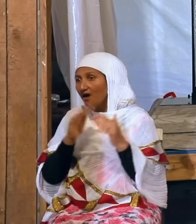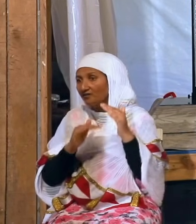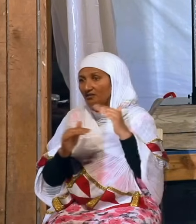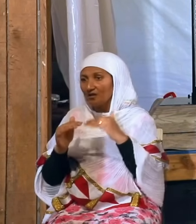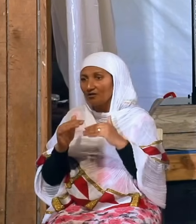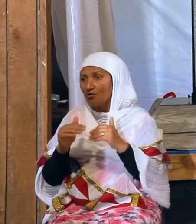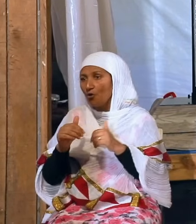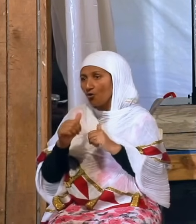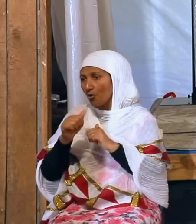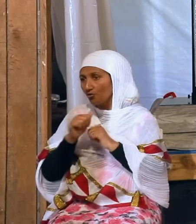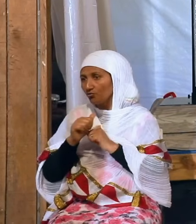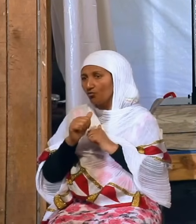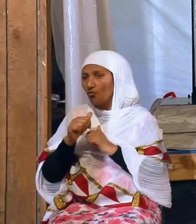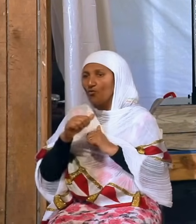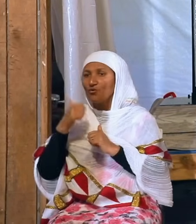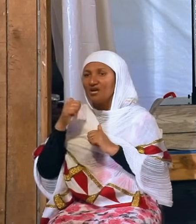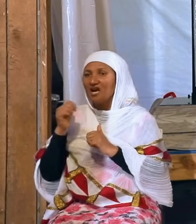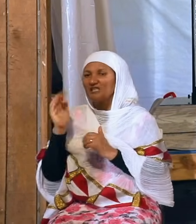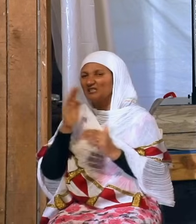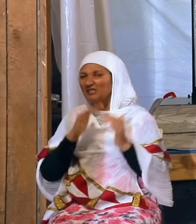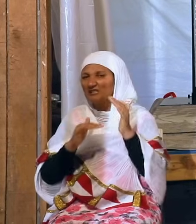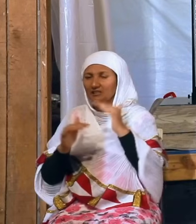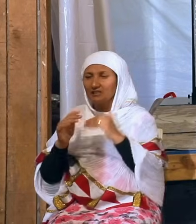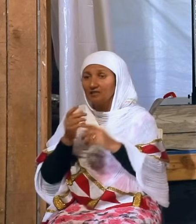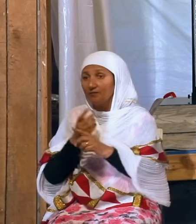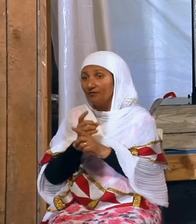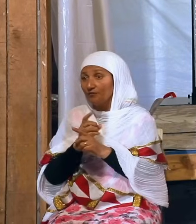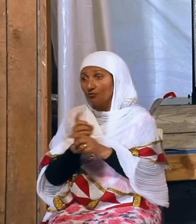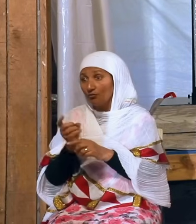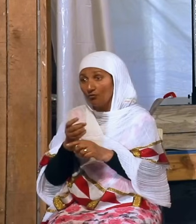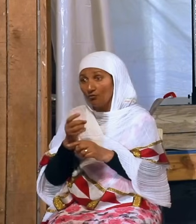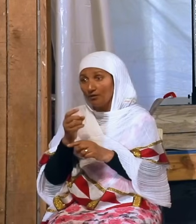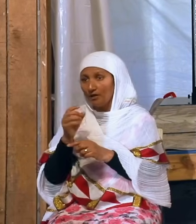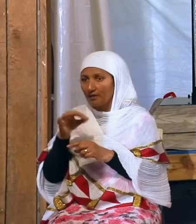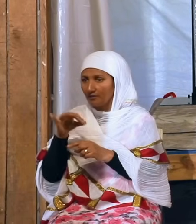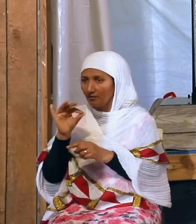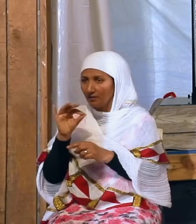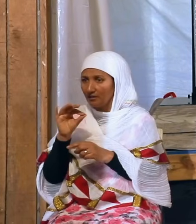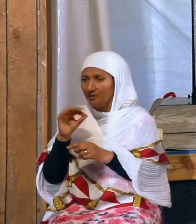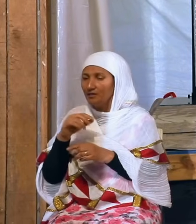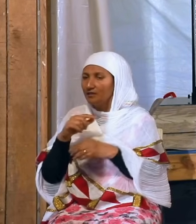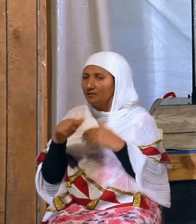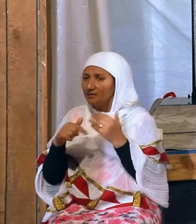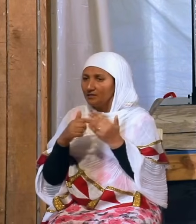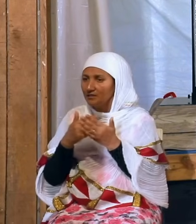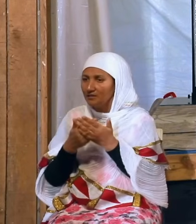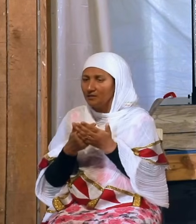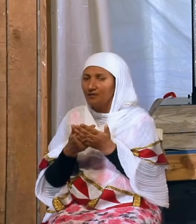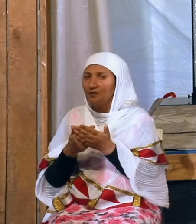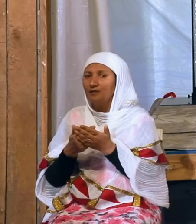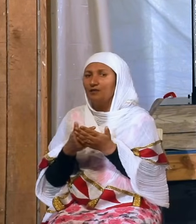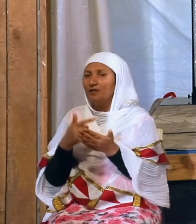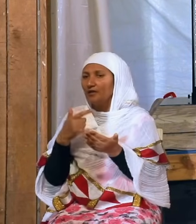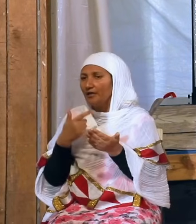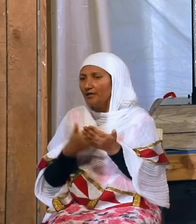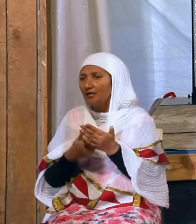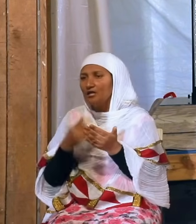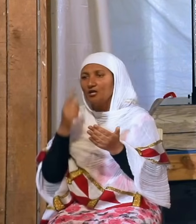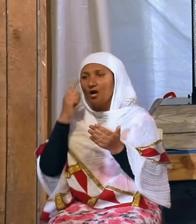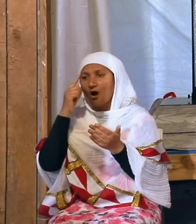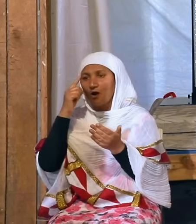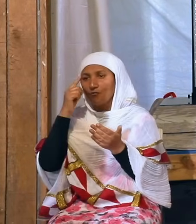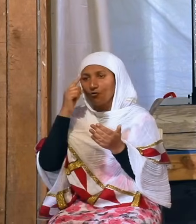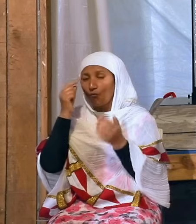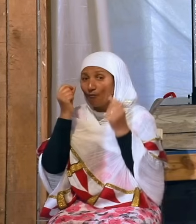ሌላ ችግር የሚፈጠር ሆኖ ልናገኘው እንችላለን ማለት ነው። ስለዚህ ይሄ እንደ ልክ እንደ አይምሮ